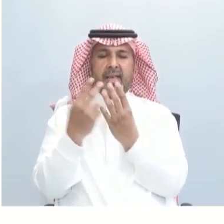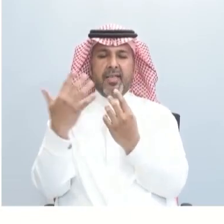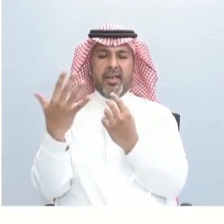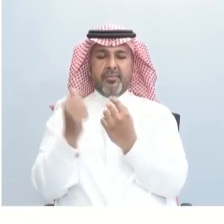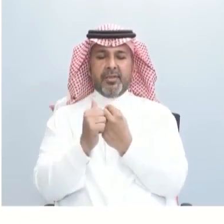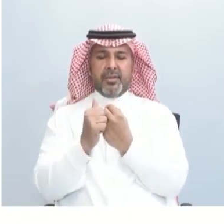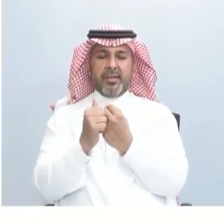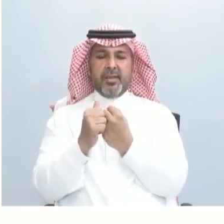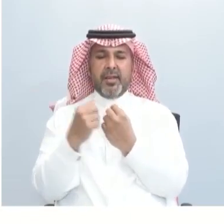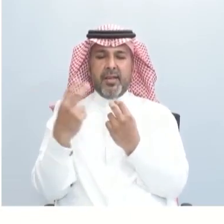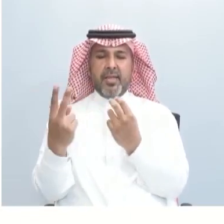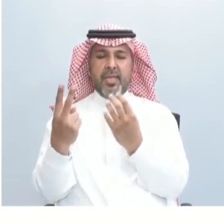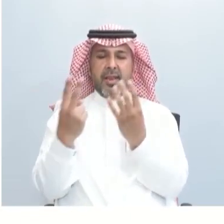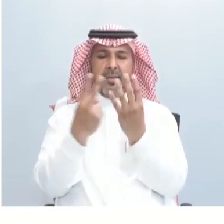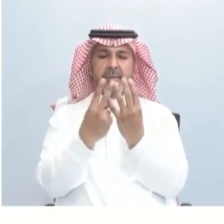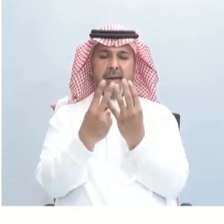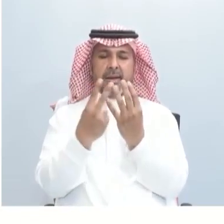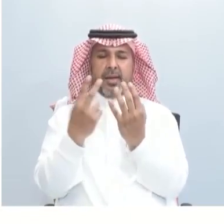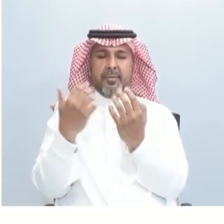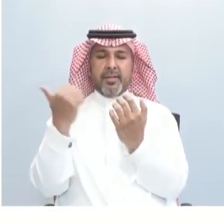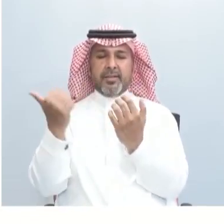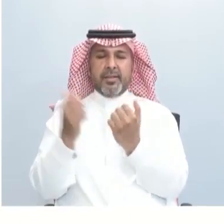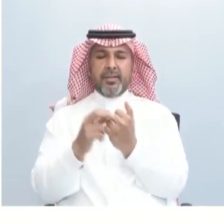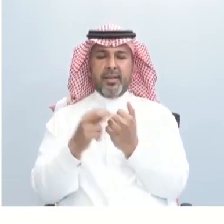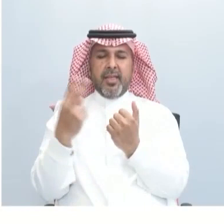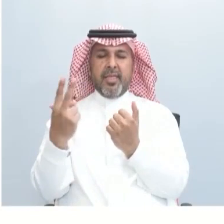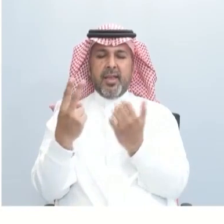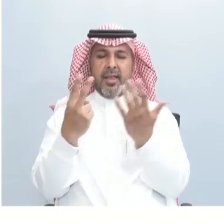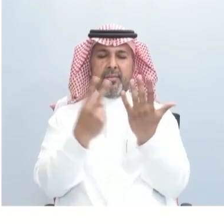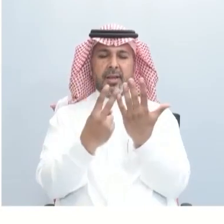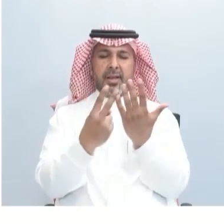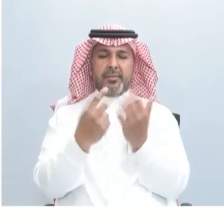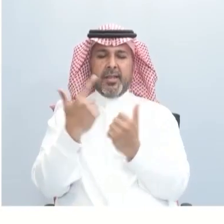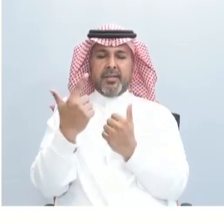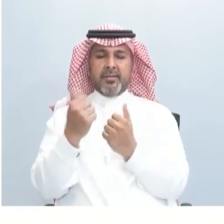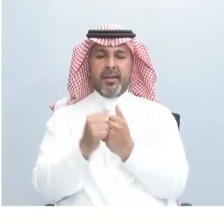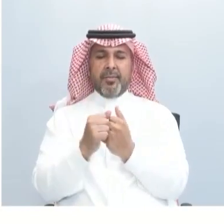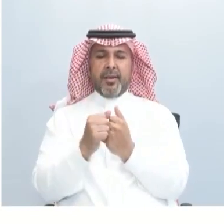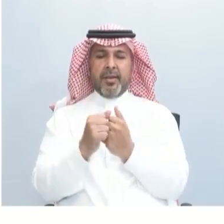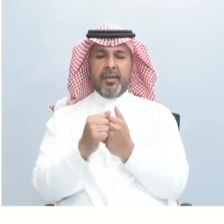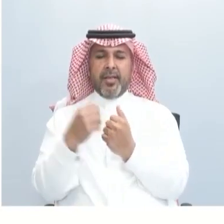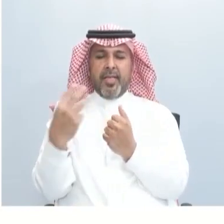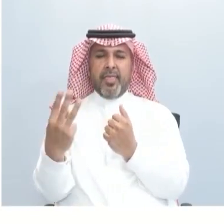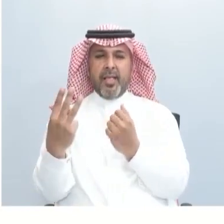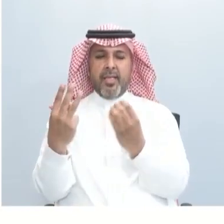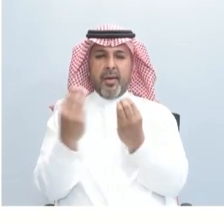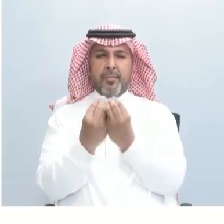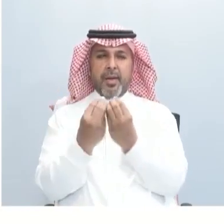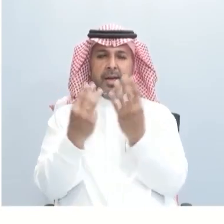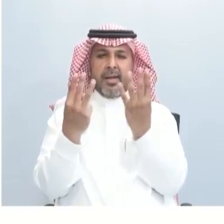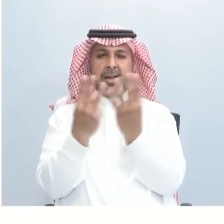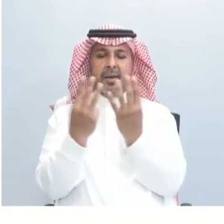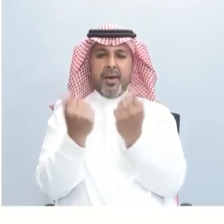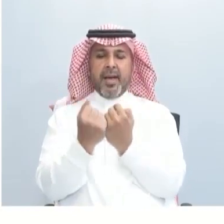طرق او الثانيه مع الرابعه هذه ست او مع الخامسه هذه سبع او الرا الان الثالثه مع